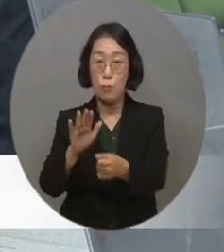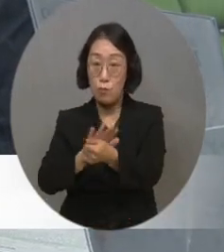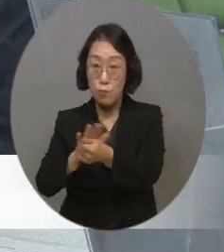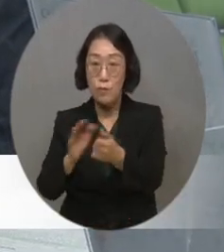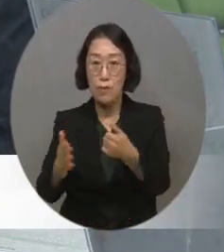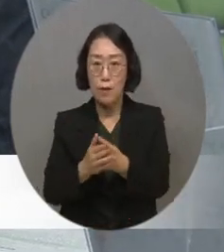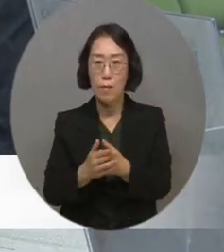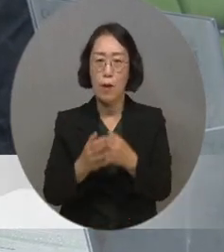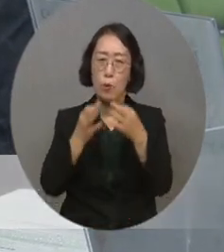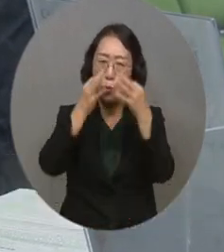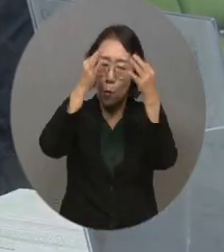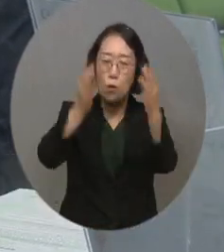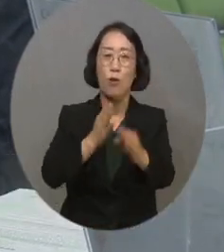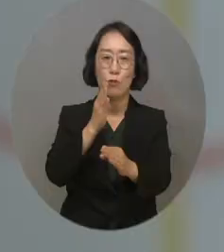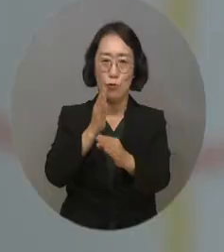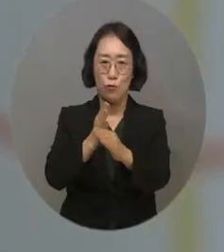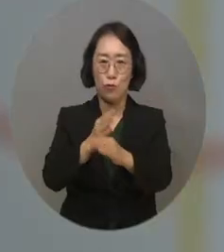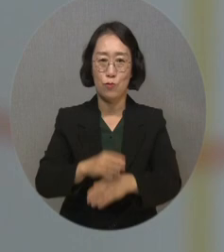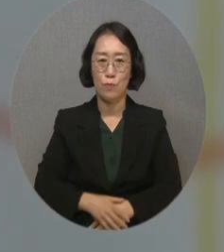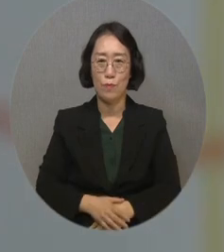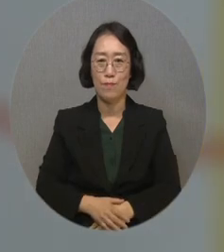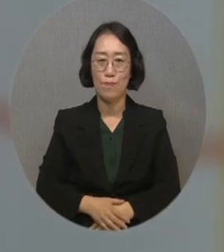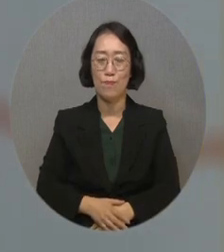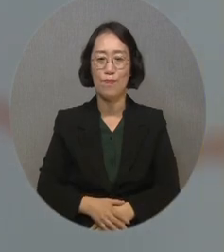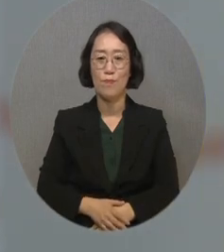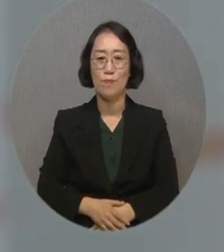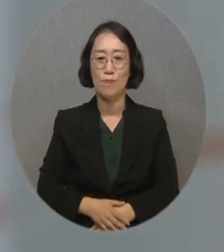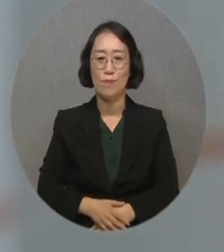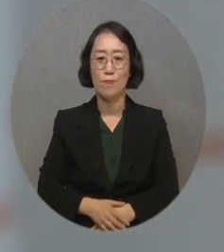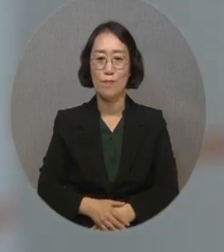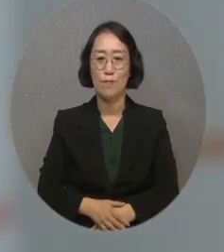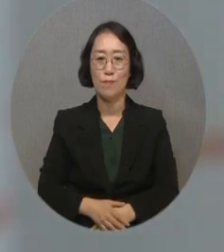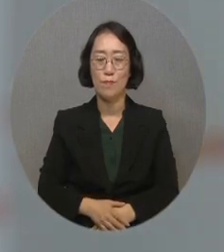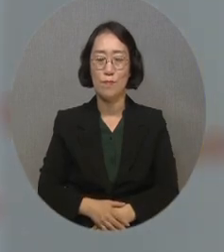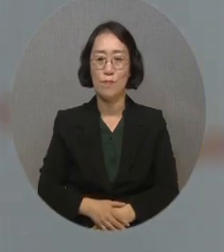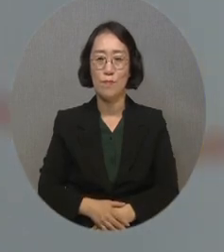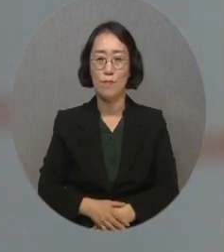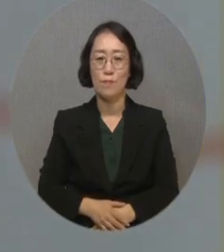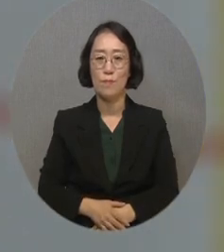위해 힘쓰고 있습니다 복지 tv 뉴스 정유정 있니다